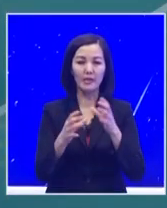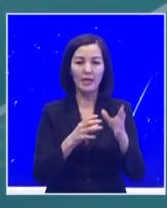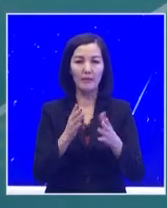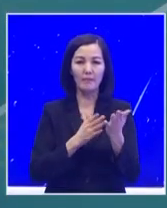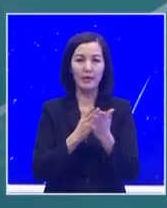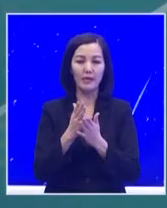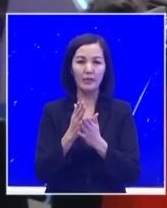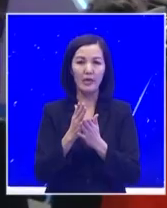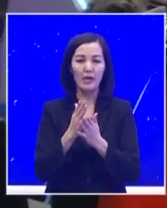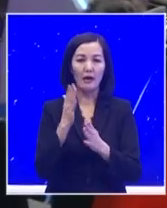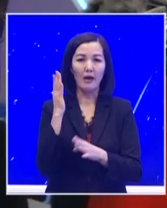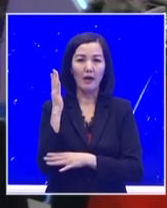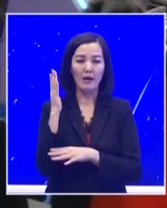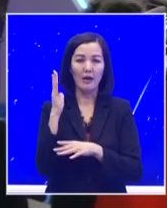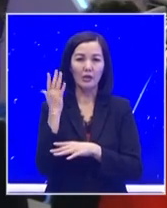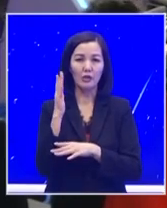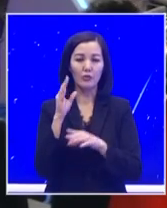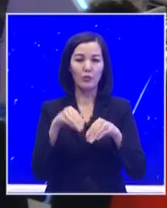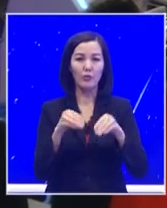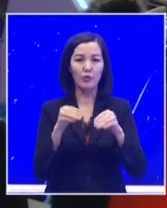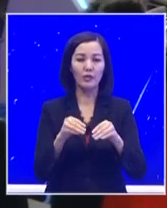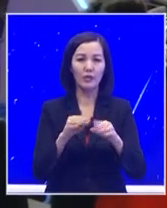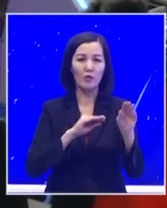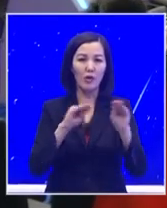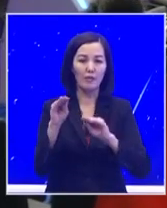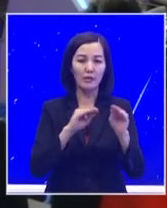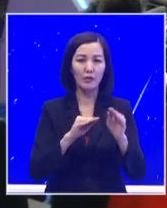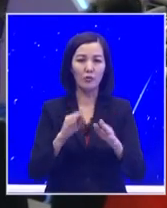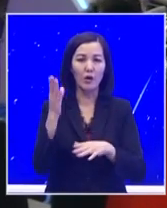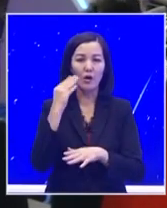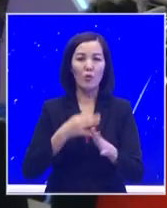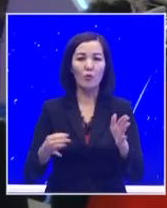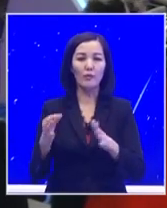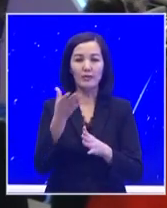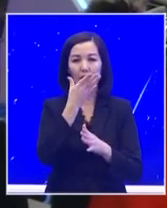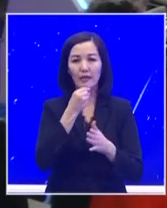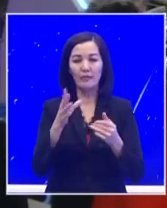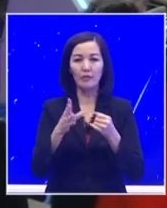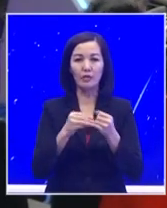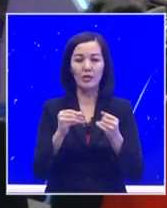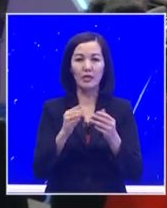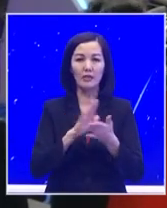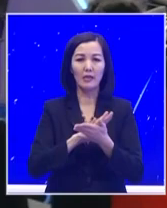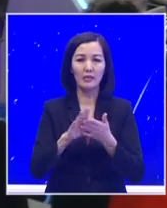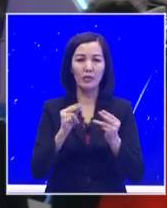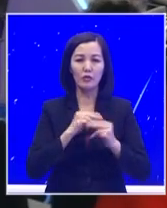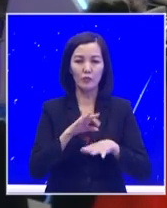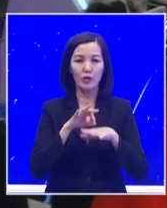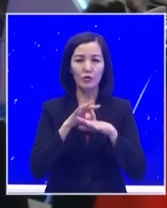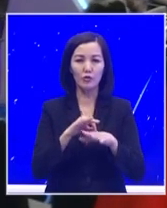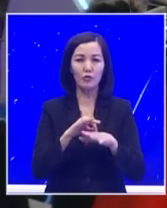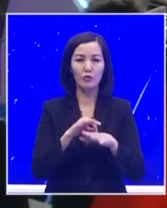жерде көгалдандыру жұмыстары, абаттандыру жұмыстары да, жалпы осы облысымыздың көрікті жерлерінде тазалық жұмыстарын өткізу. Енді өзіміз